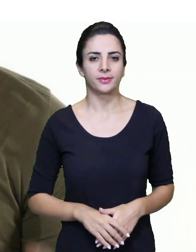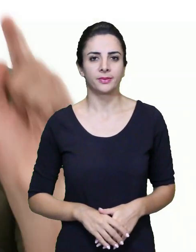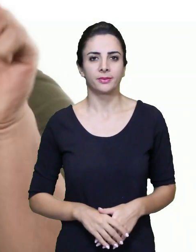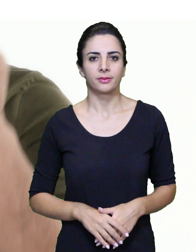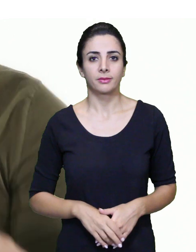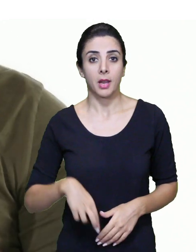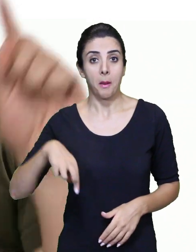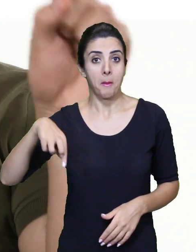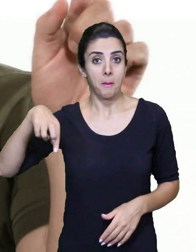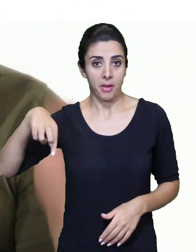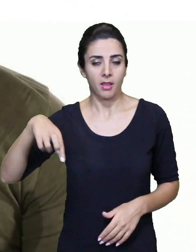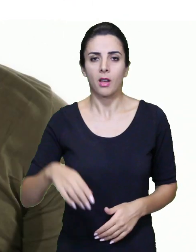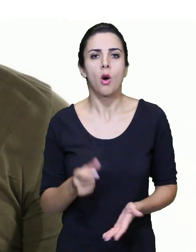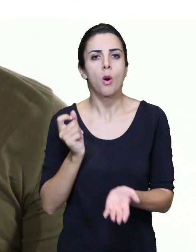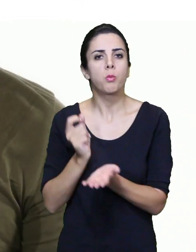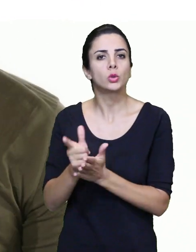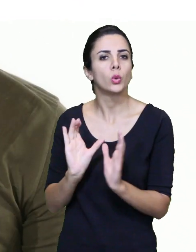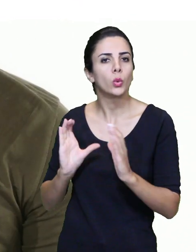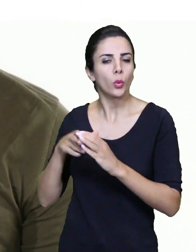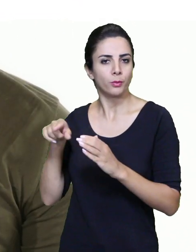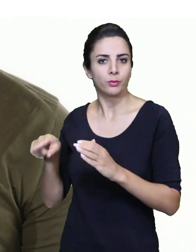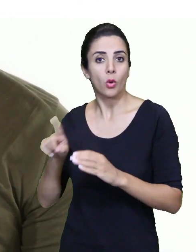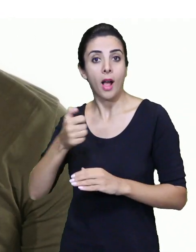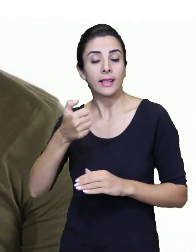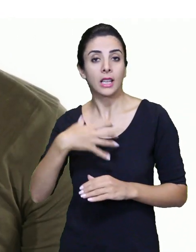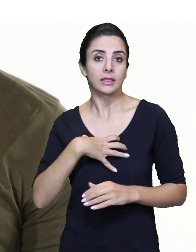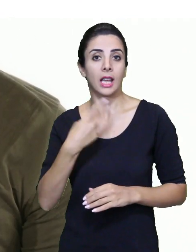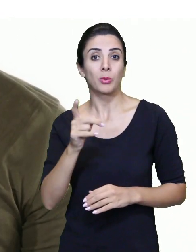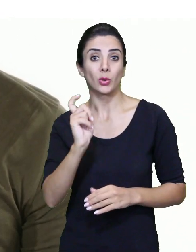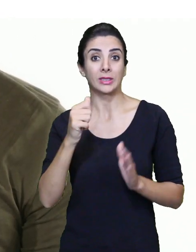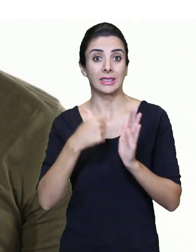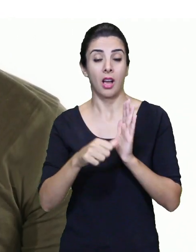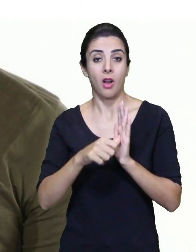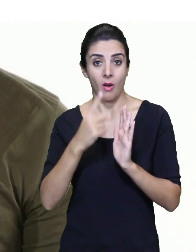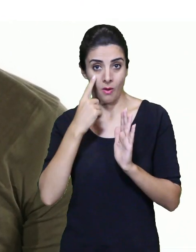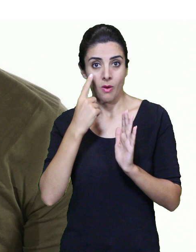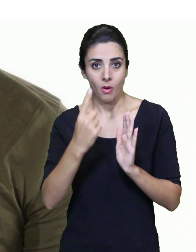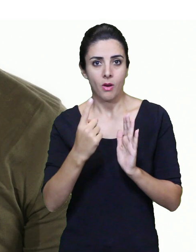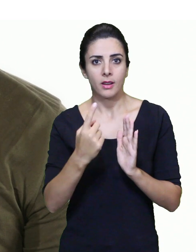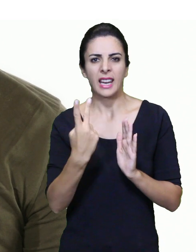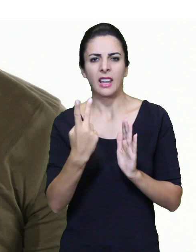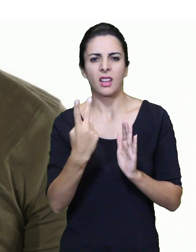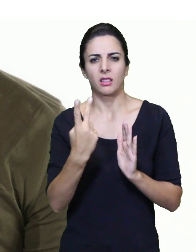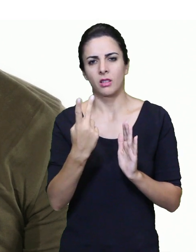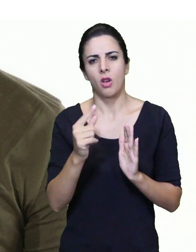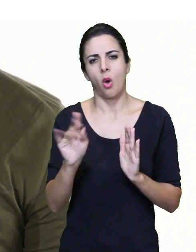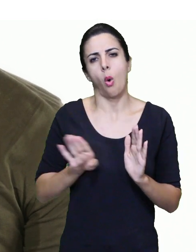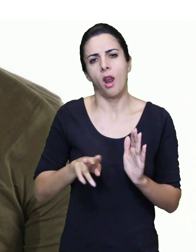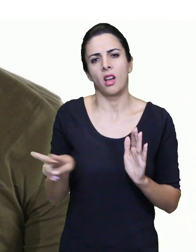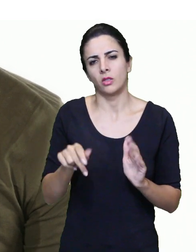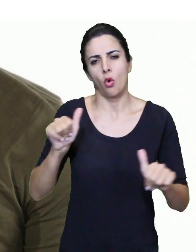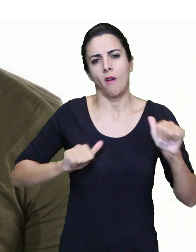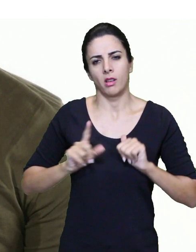P, Posta bulunuyor 16 Haziran 2009 tarihinde iki tane üniversite öğrencisinin